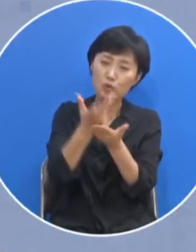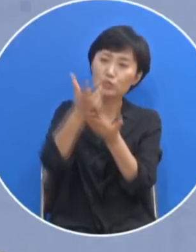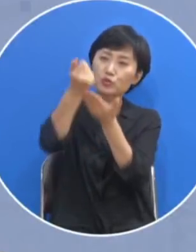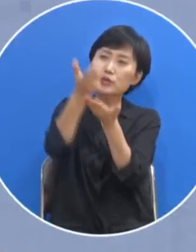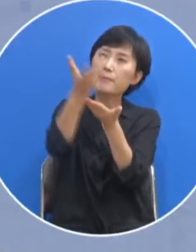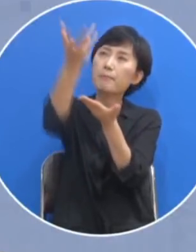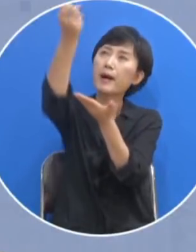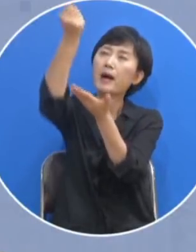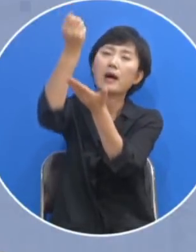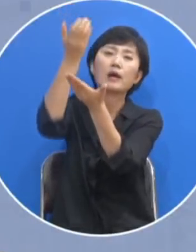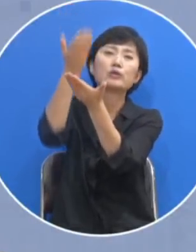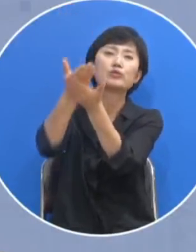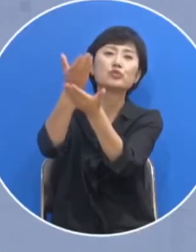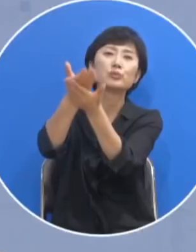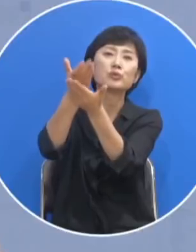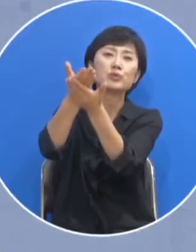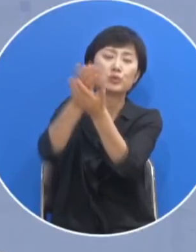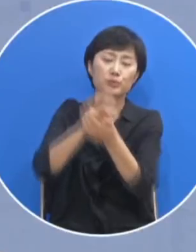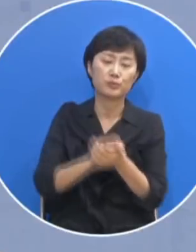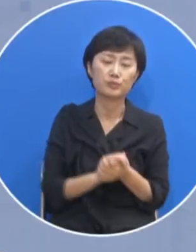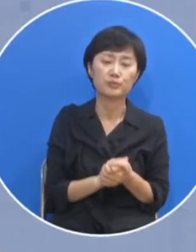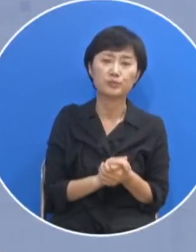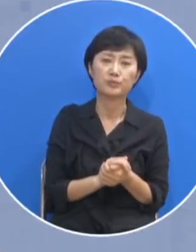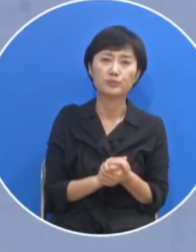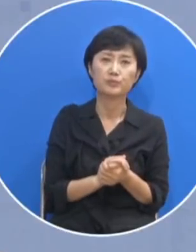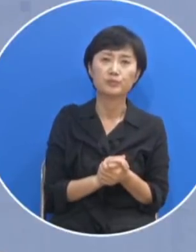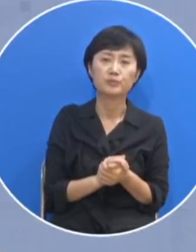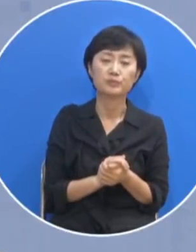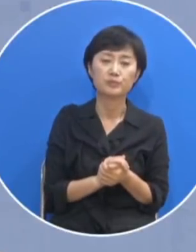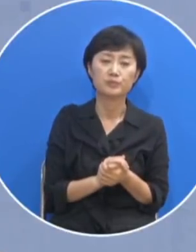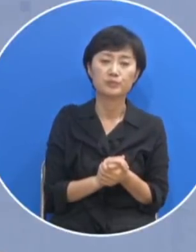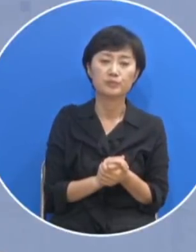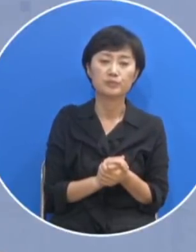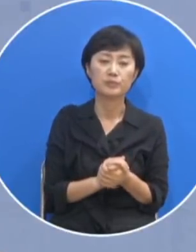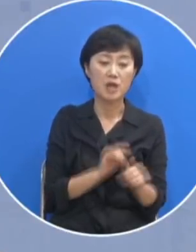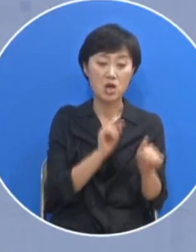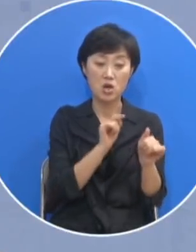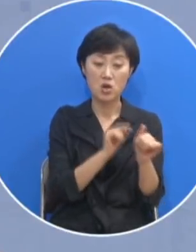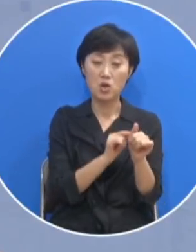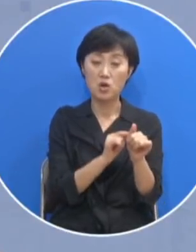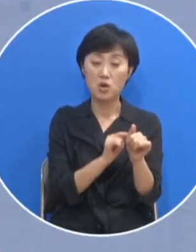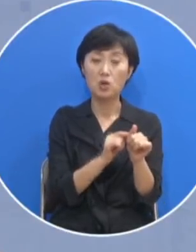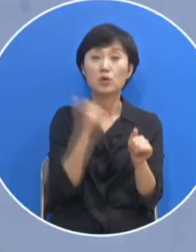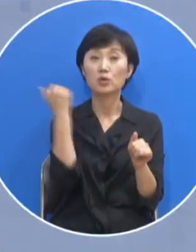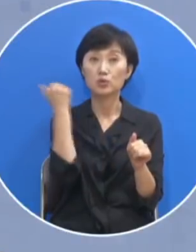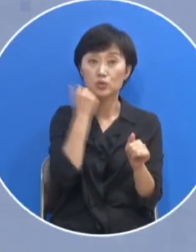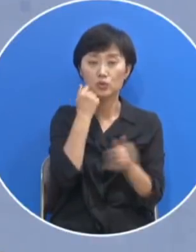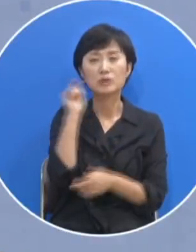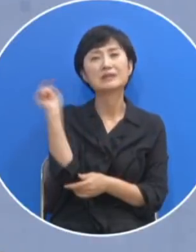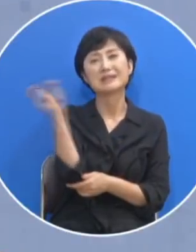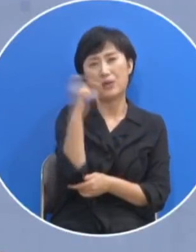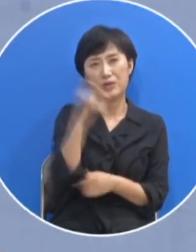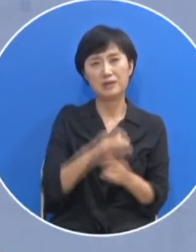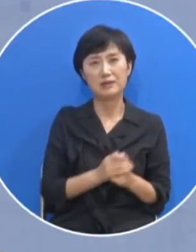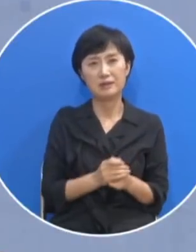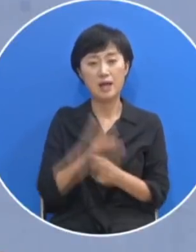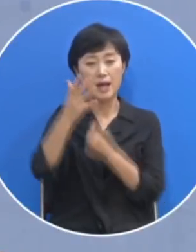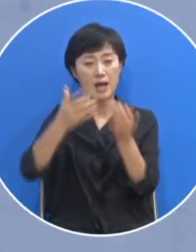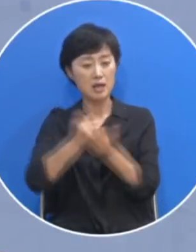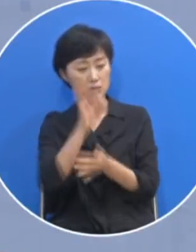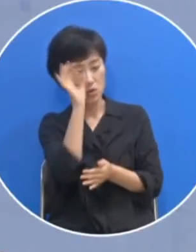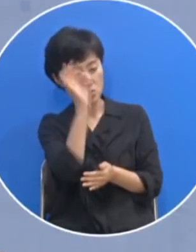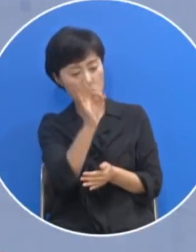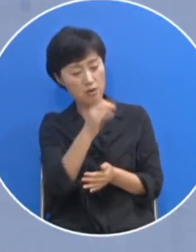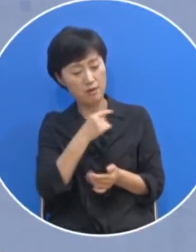or 왜 이렇게 그 5 이행 써볼 이 사람이 하나님이 가장 모으고 나서는